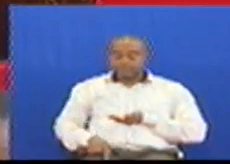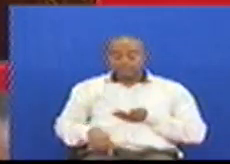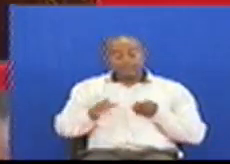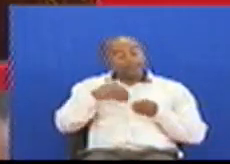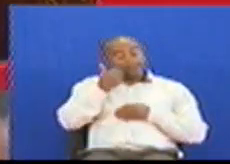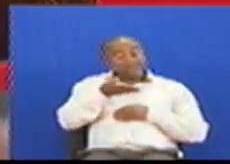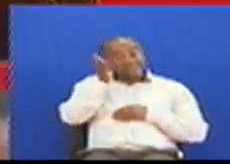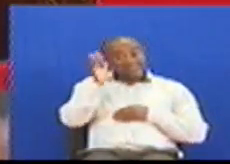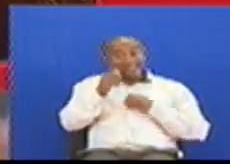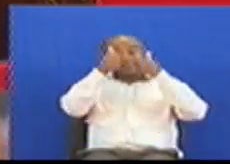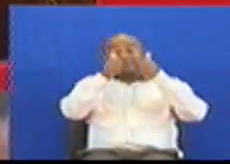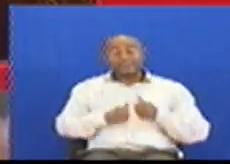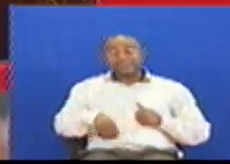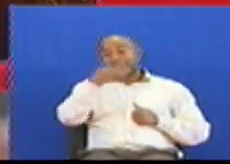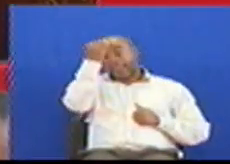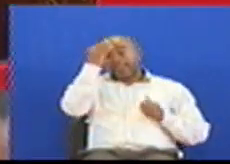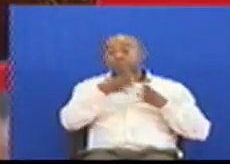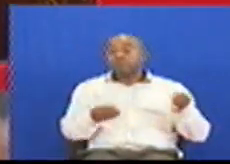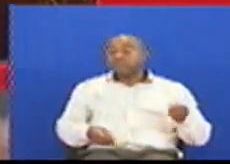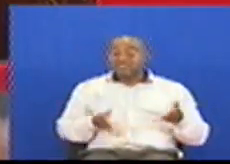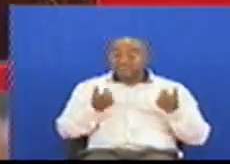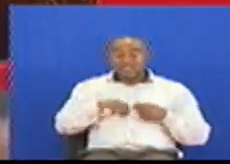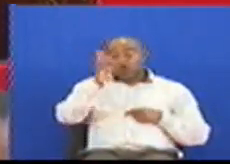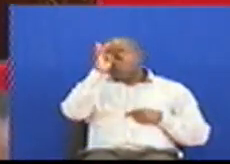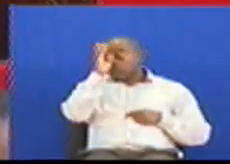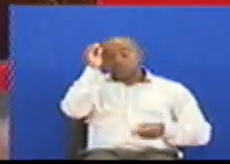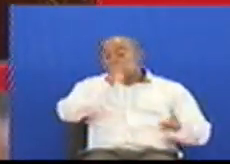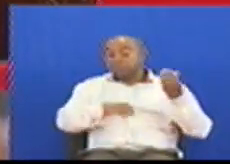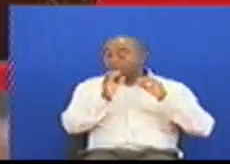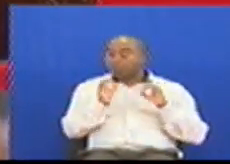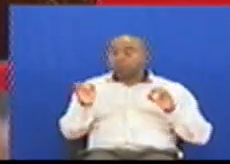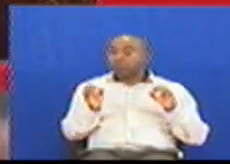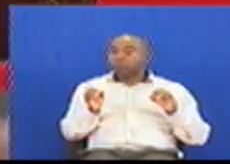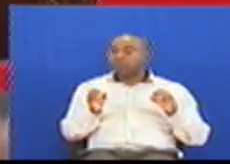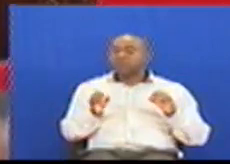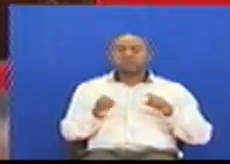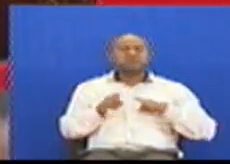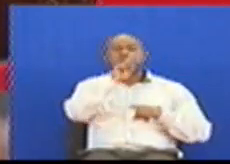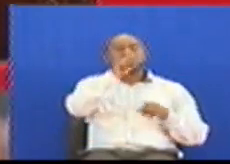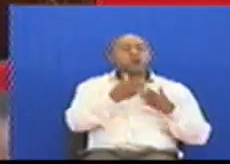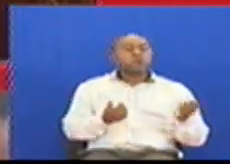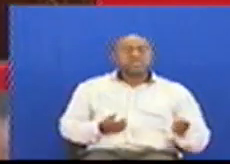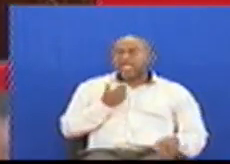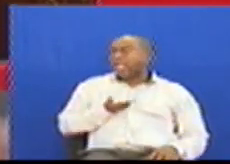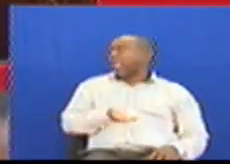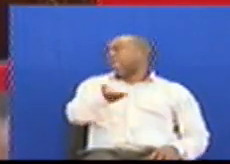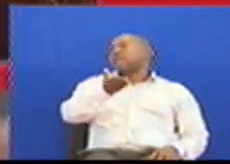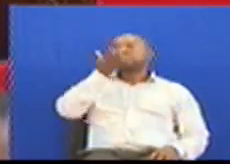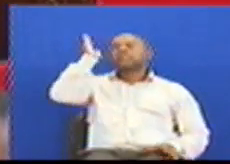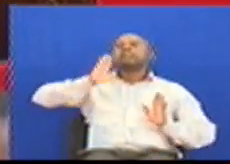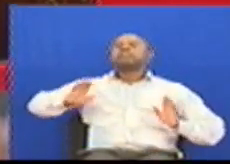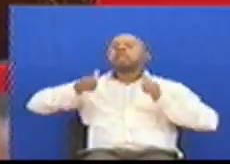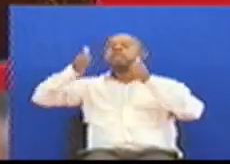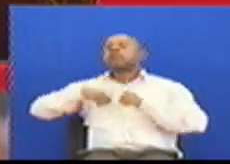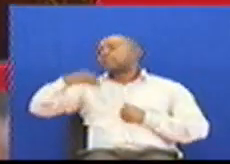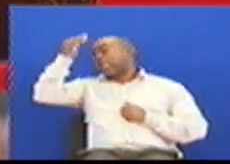bure, sasa hivi wazazi hawatoi michango. Wakiulizwa hasa kutokana na ukali wa maisha, wanasema elimu ni bure. Sasa shule zimekatwa